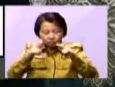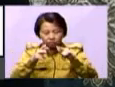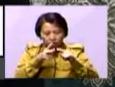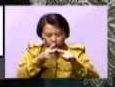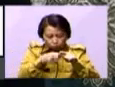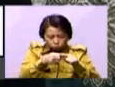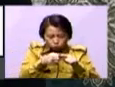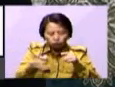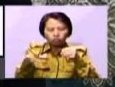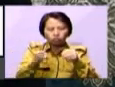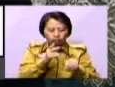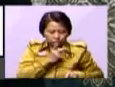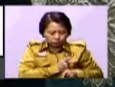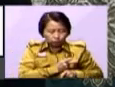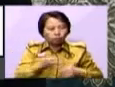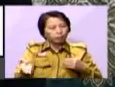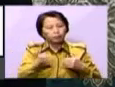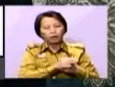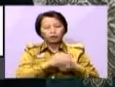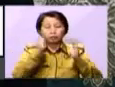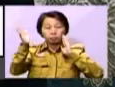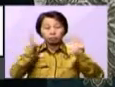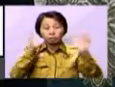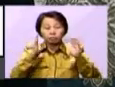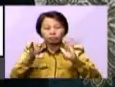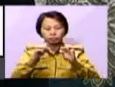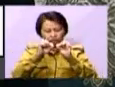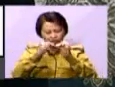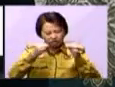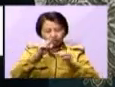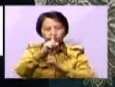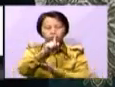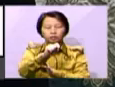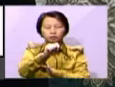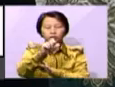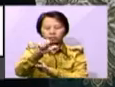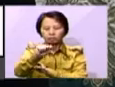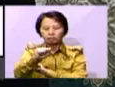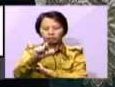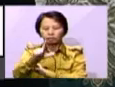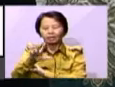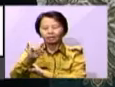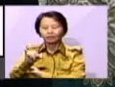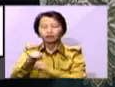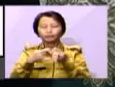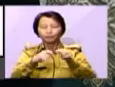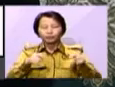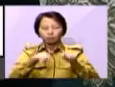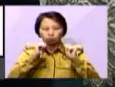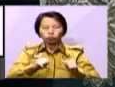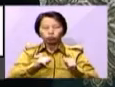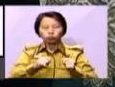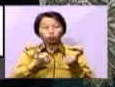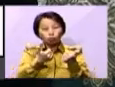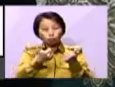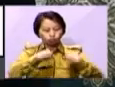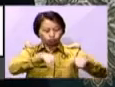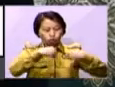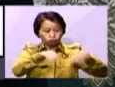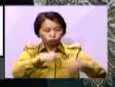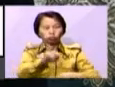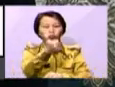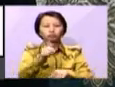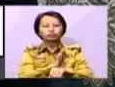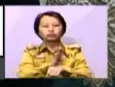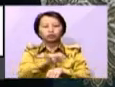ke Malaysia dengan keyakinan tali khemah itu boleh melariskan jualan